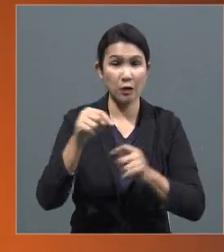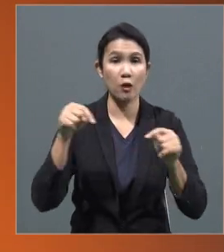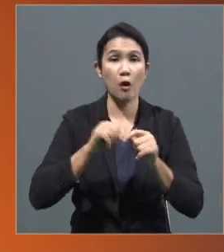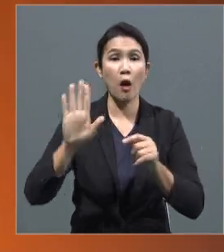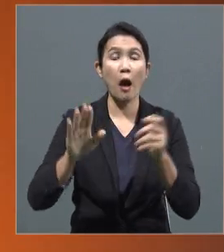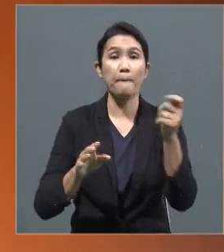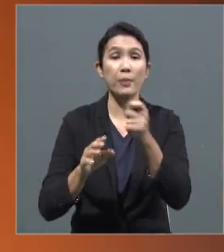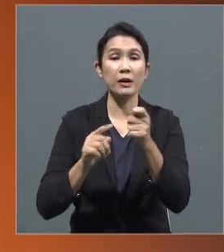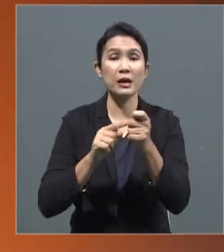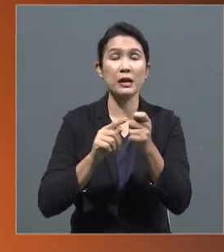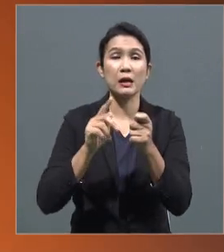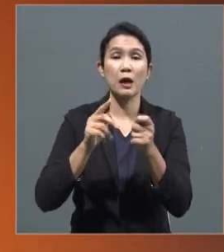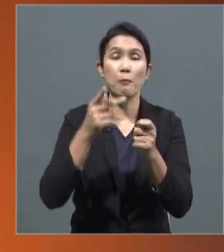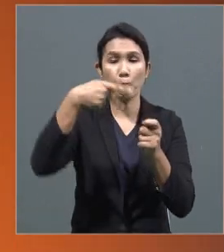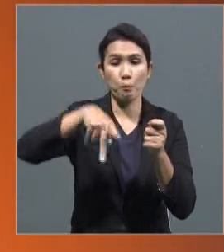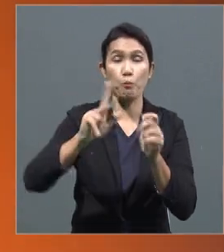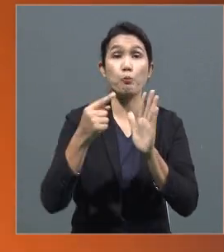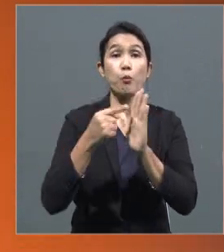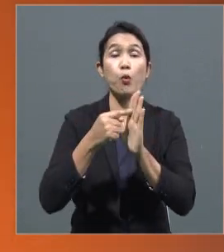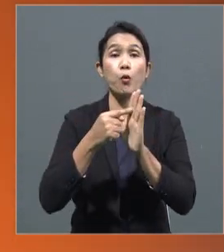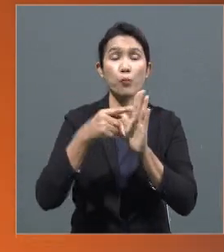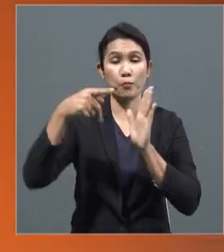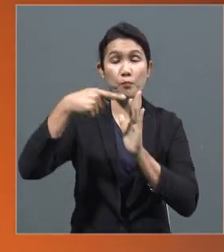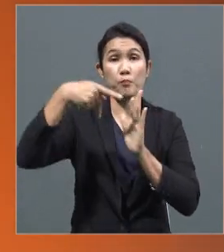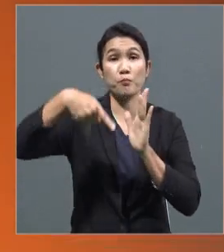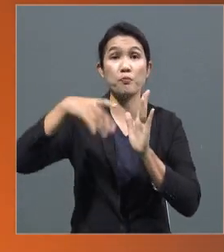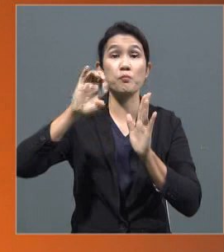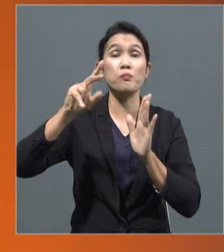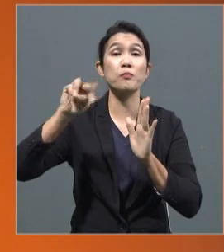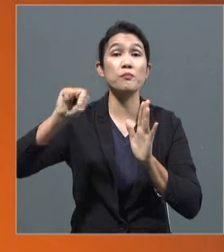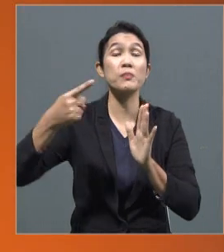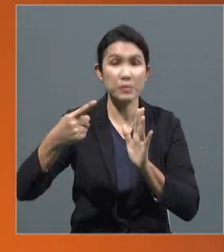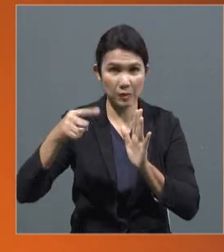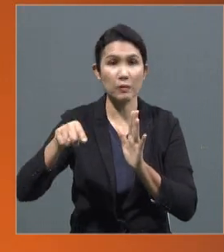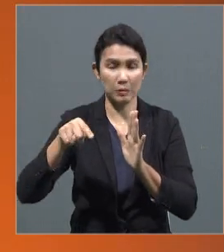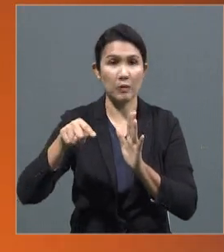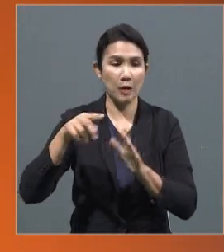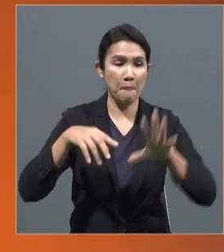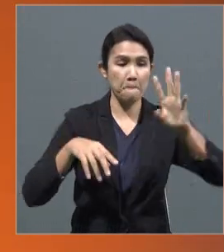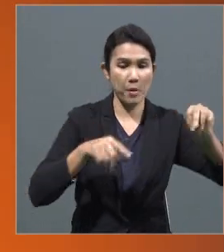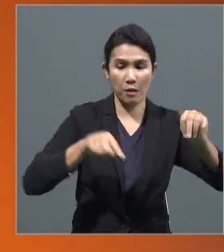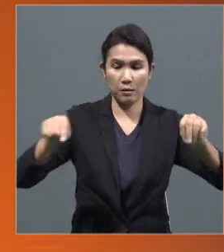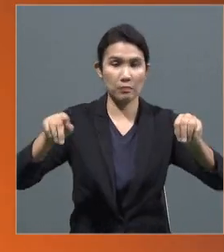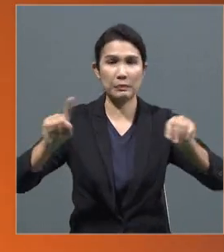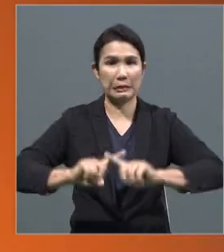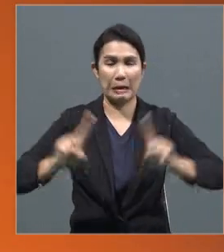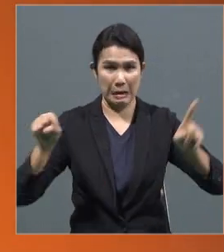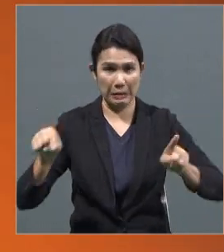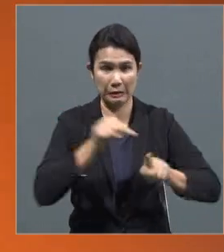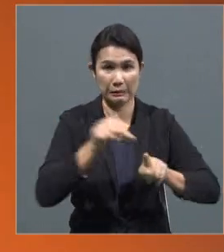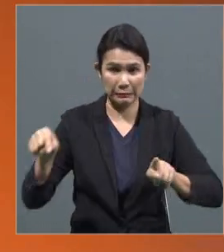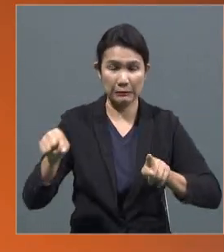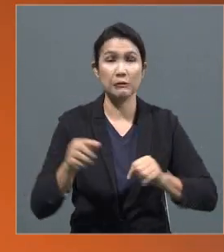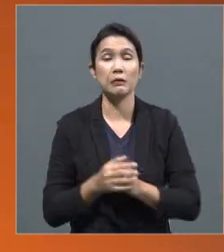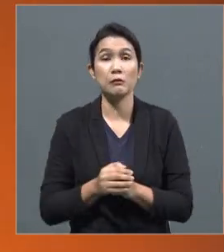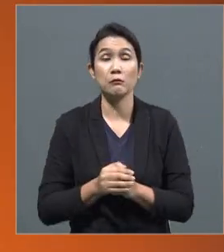ภูเพียงเพราะว่าตลิ่งฝั่งภูเพียงเนี่ยจะสูงไม่เท่ากับตลิ่งฝั่งในเขตเทศบาลเมืองน่านนะครับถ้าระดับน้